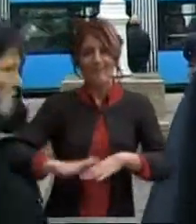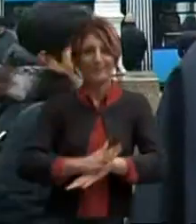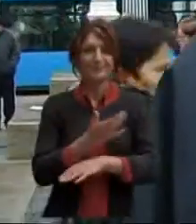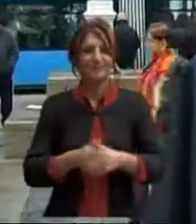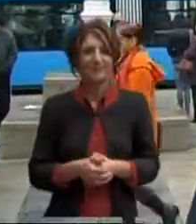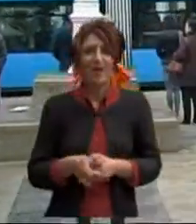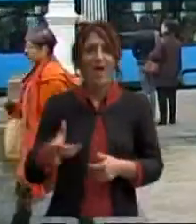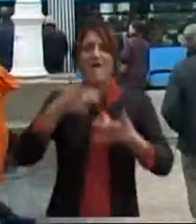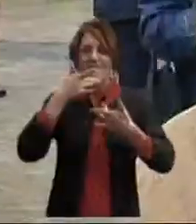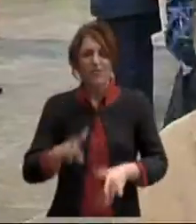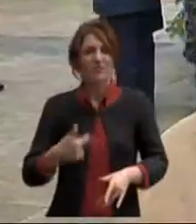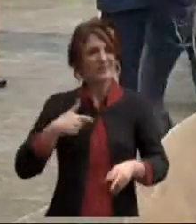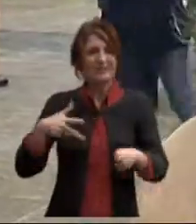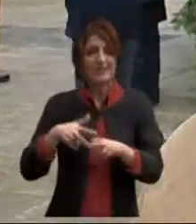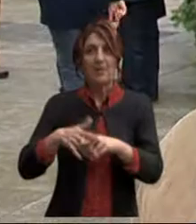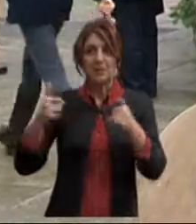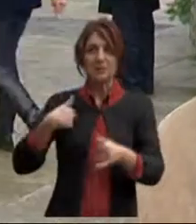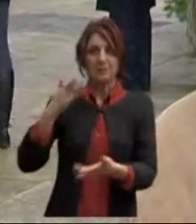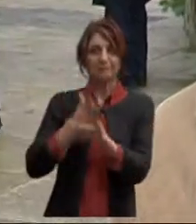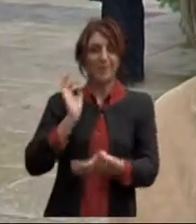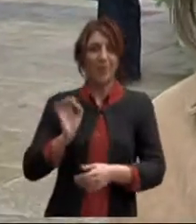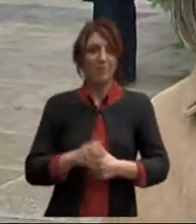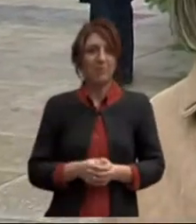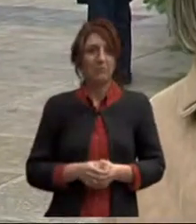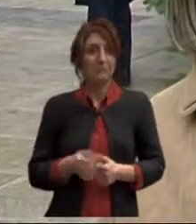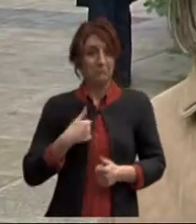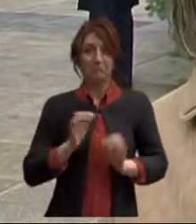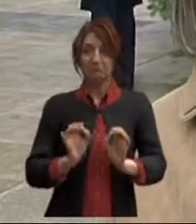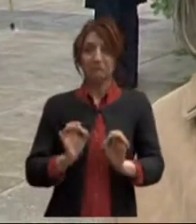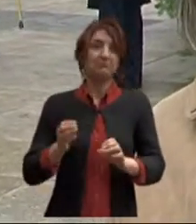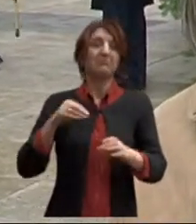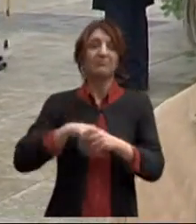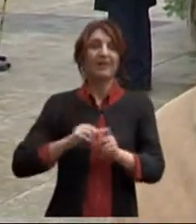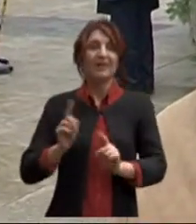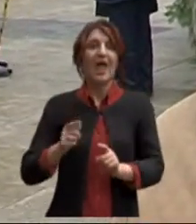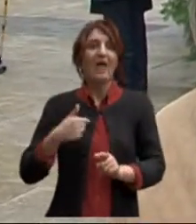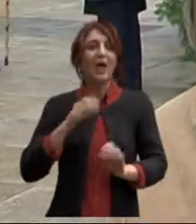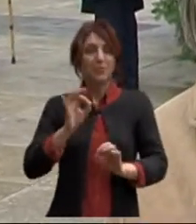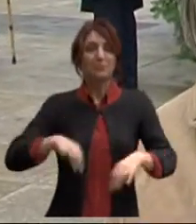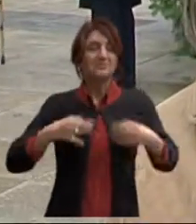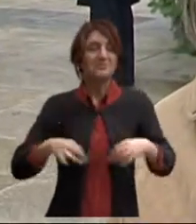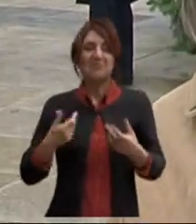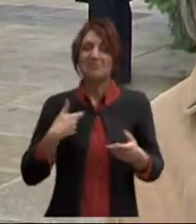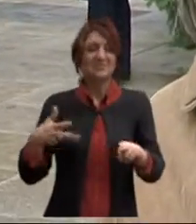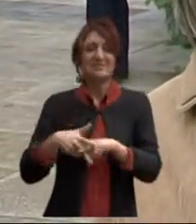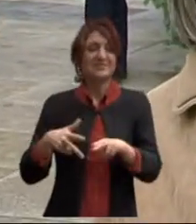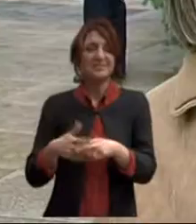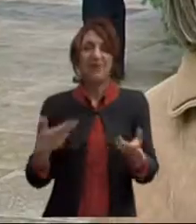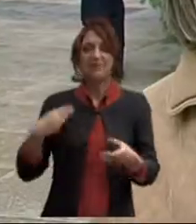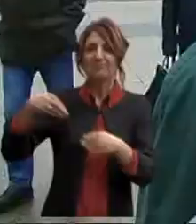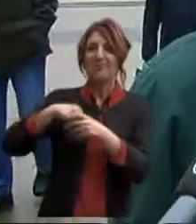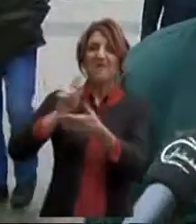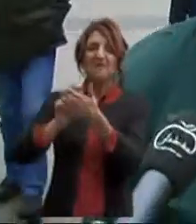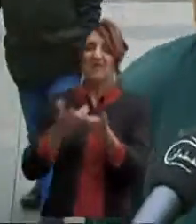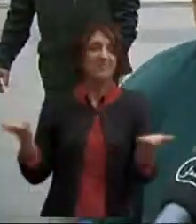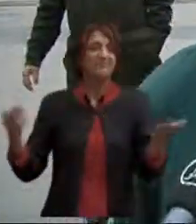vrućina muče, a ovo mi je da pače. Na mene baš ne utječe previše dobro. Ja sam inače dobro zdravlja, pa mi ne utječe